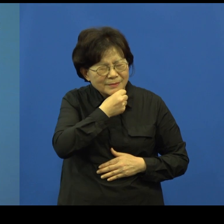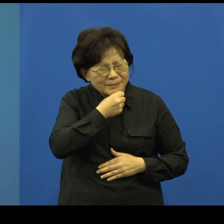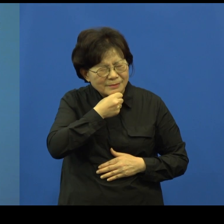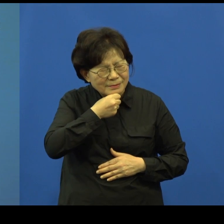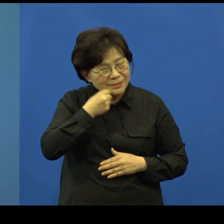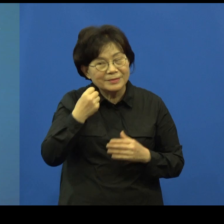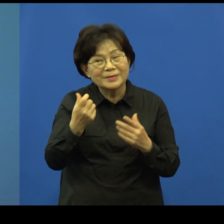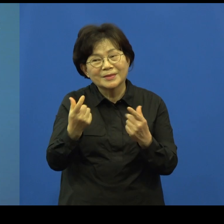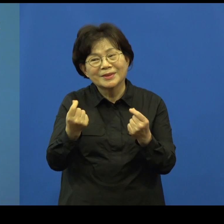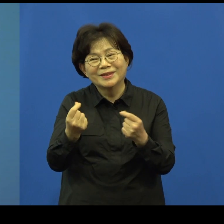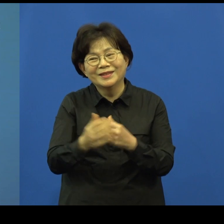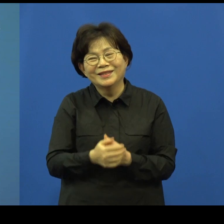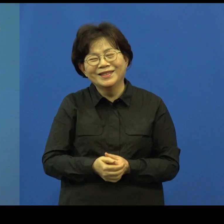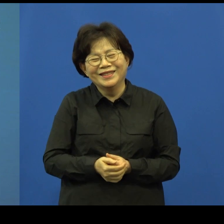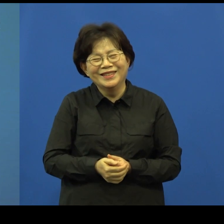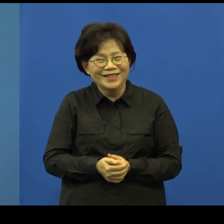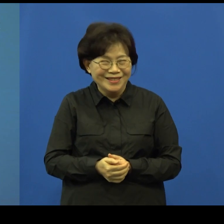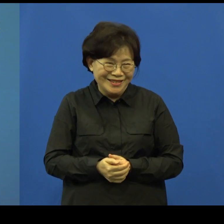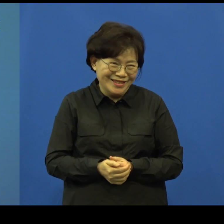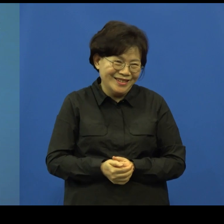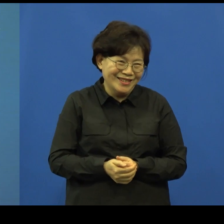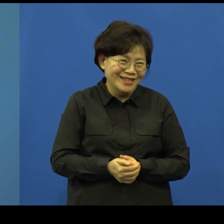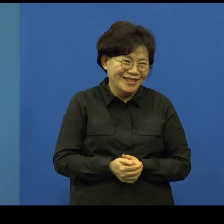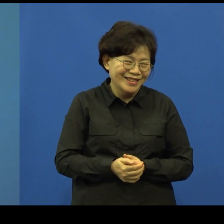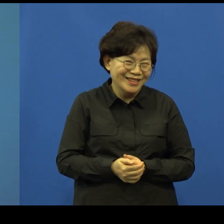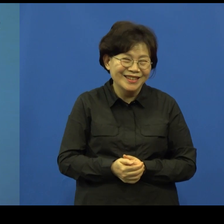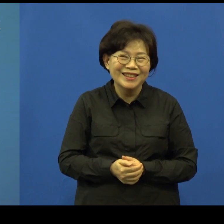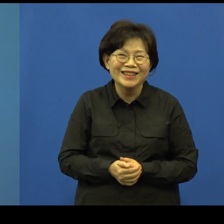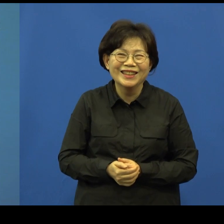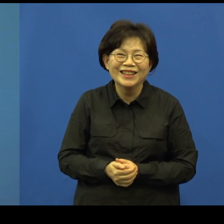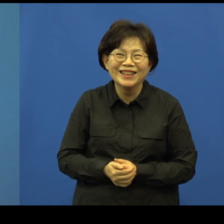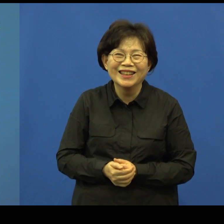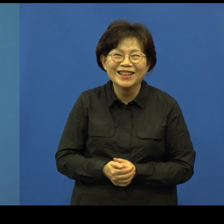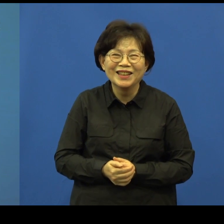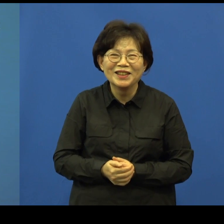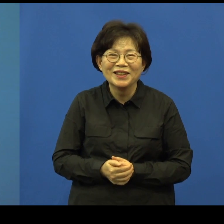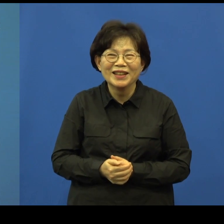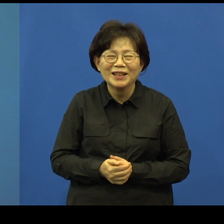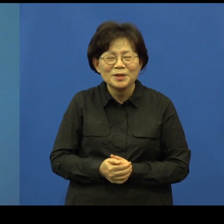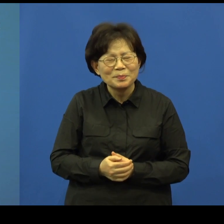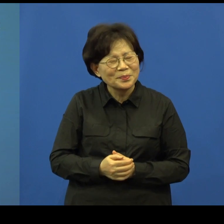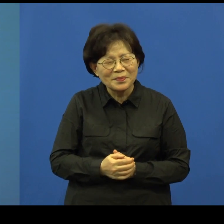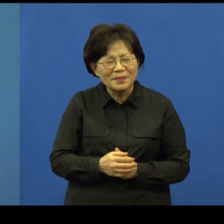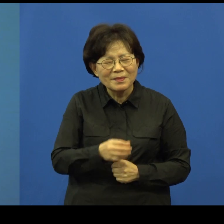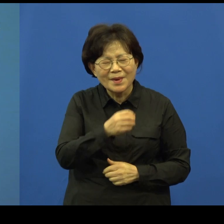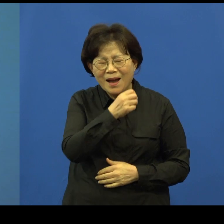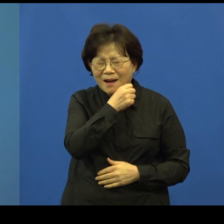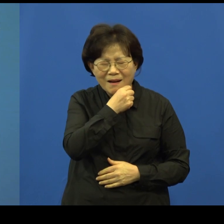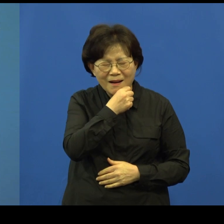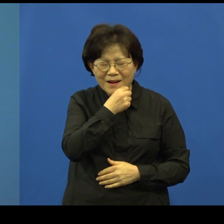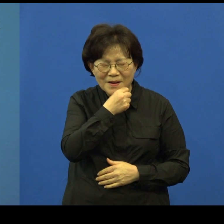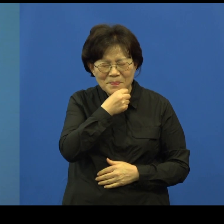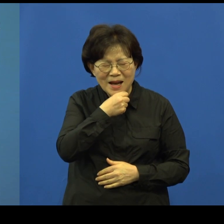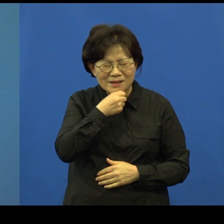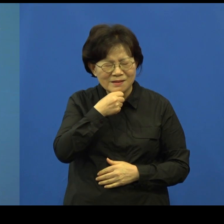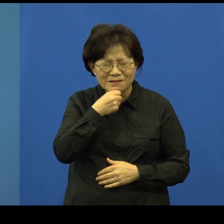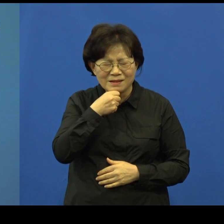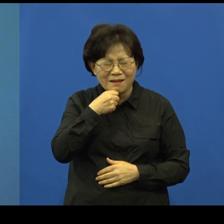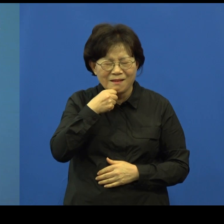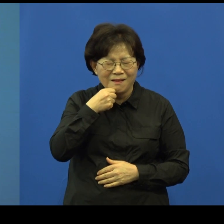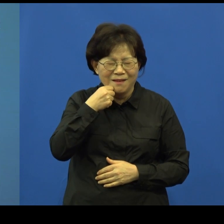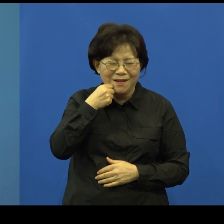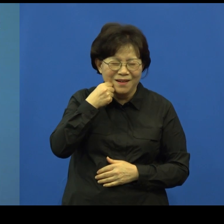느끼고, 그죠? 그걸 음미를 하면서 미 하는 거잖아요.